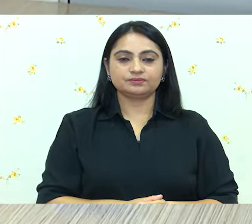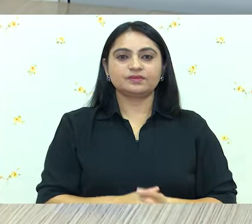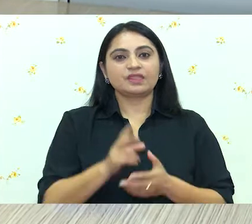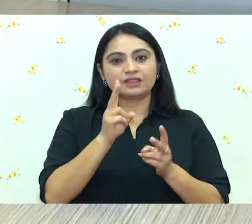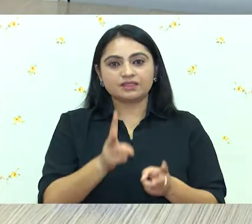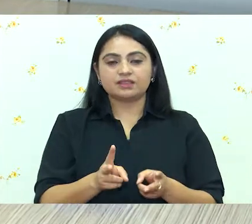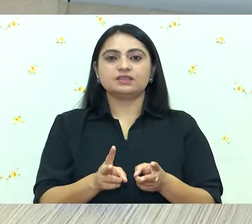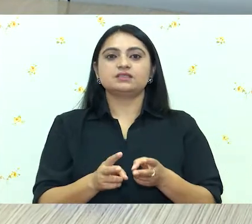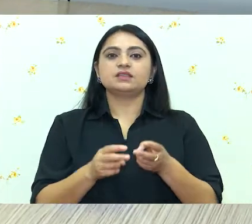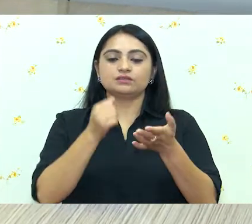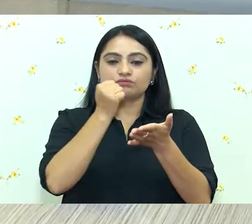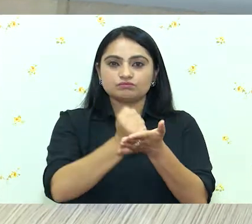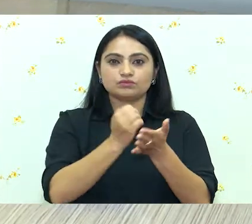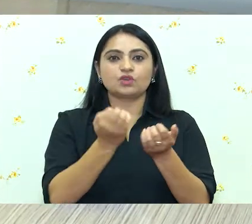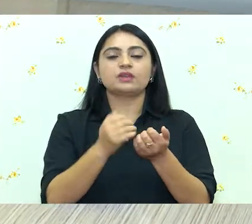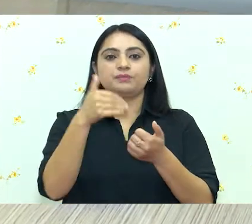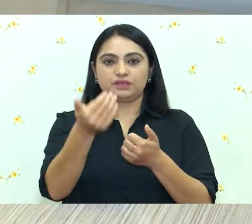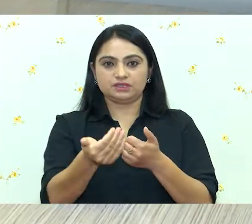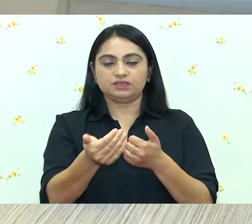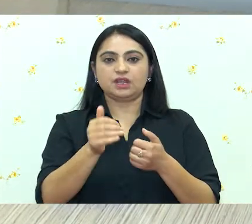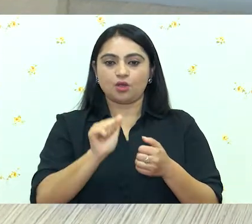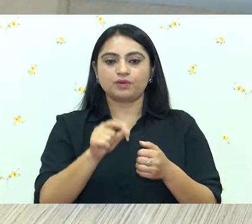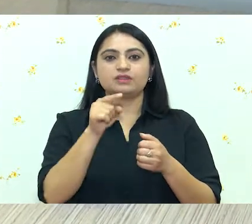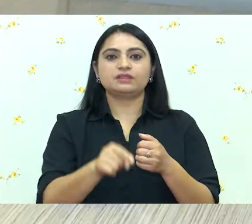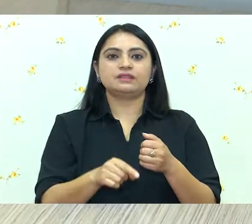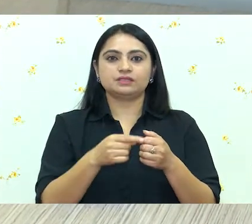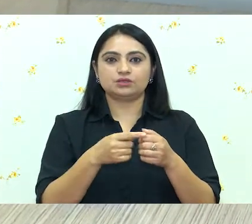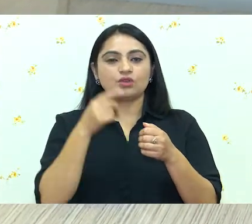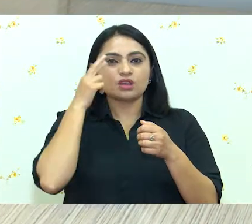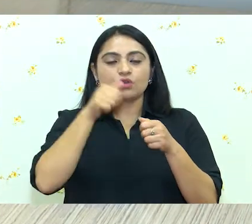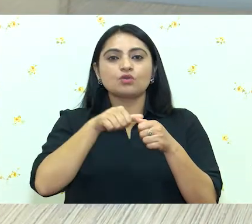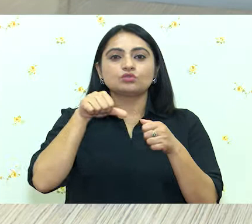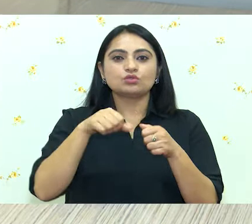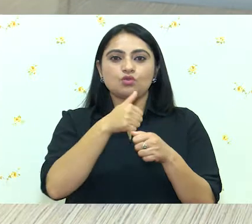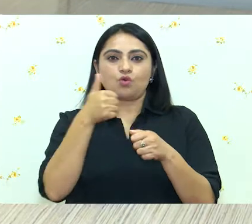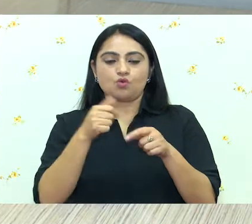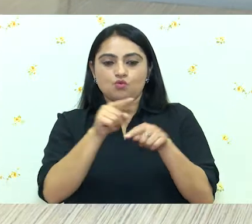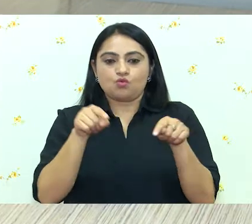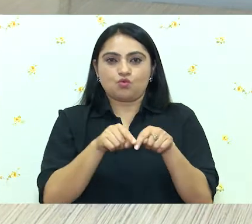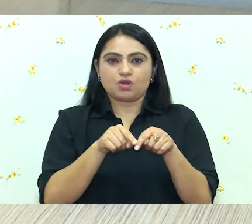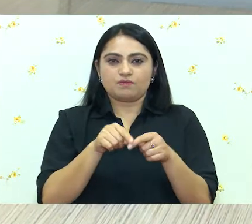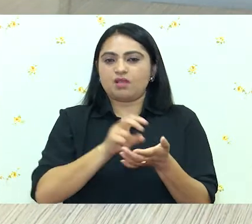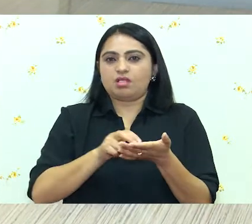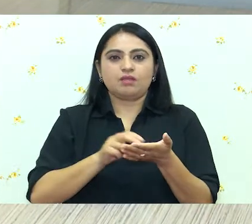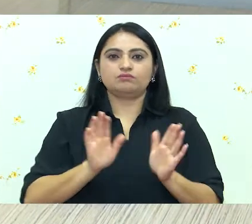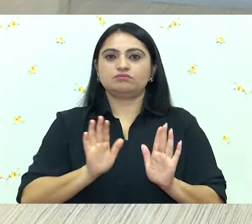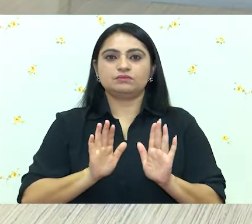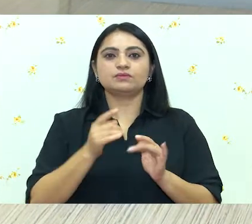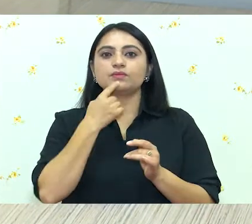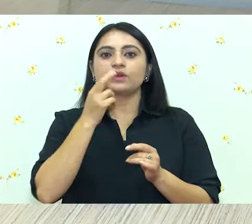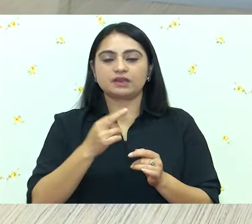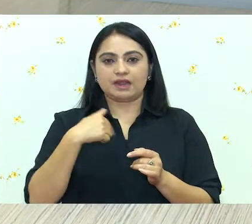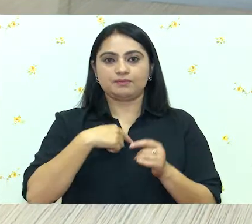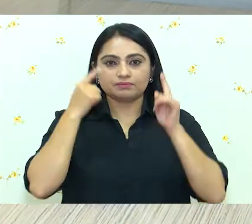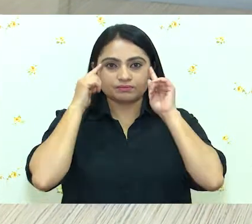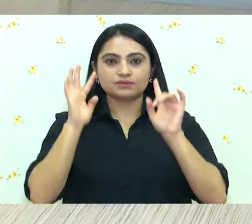यसरी स्वस्ति छाप लगाइसकेपछि अब यसमा लगाएको मसी अरू कुनै कोठा चिन्हमा नलतपतियोस् भनेर हामीले